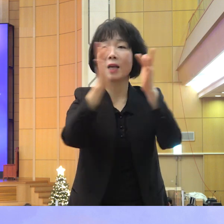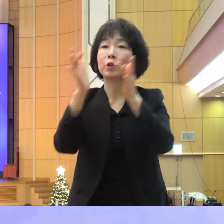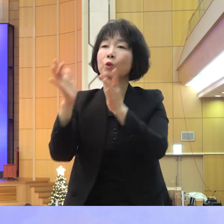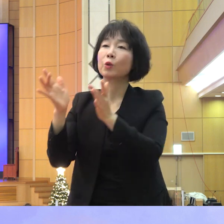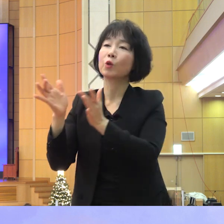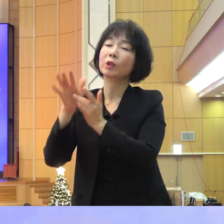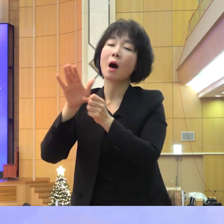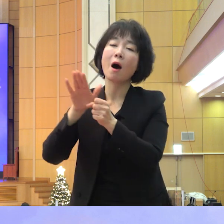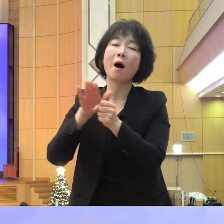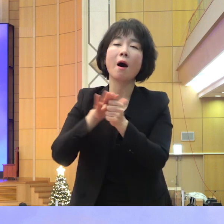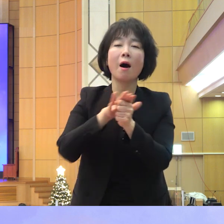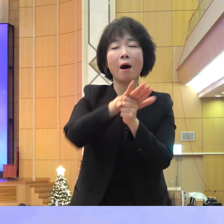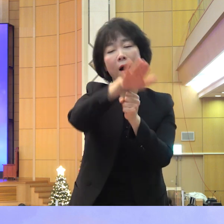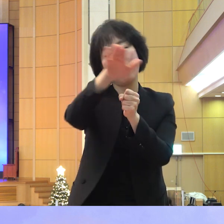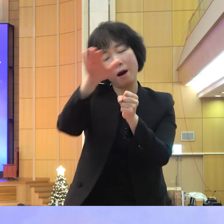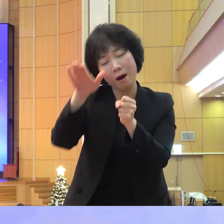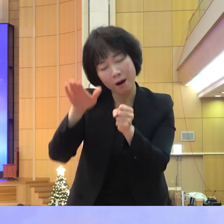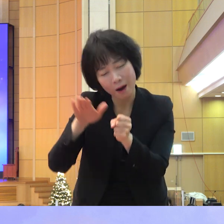예수